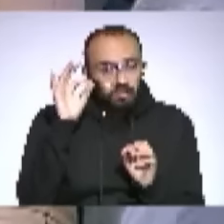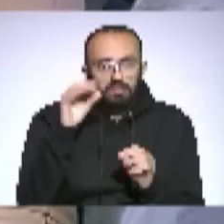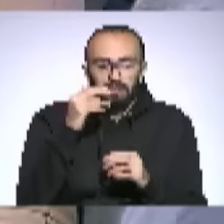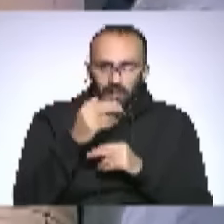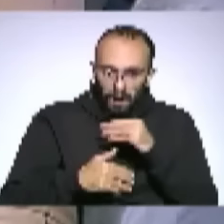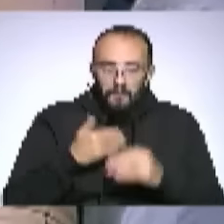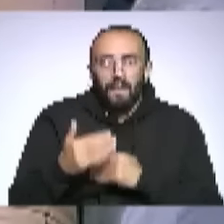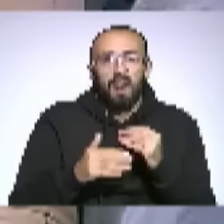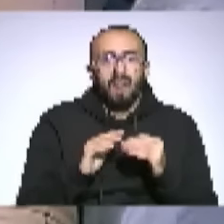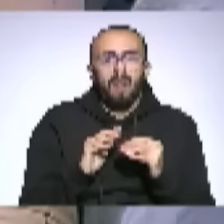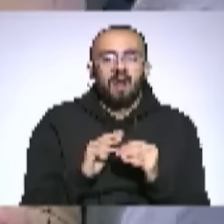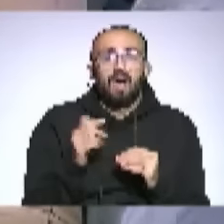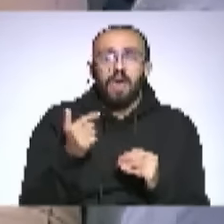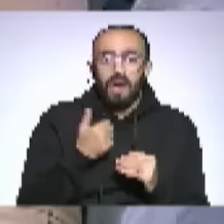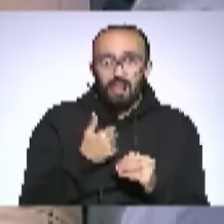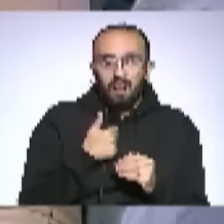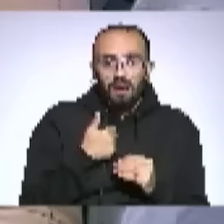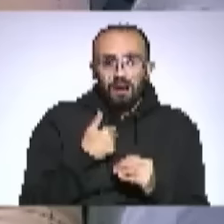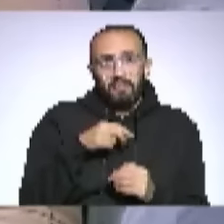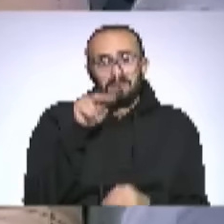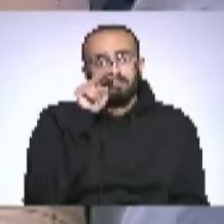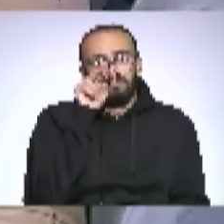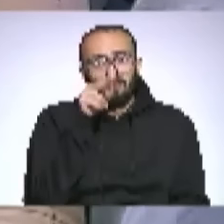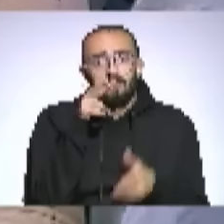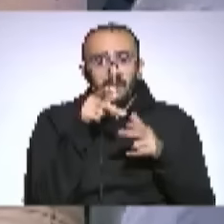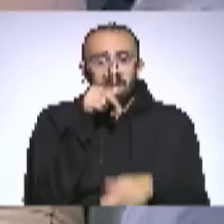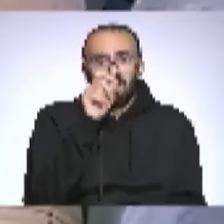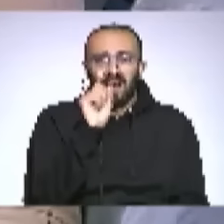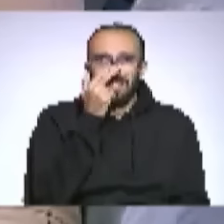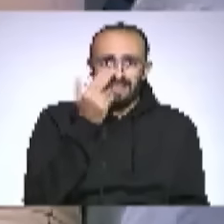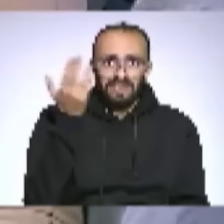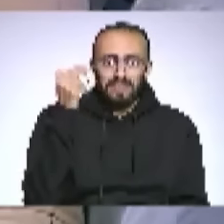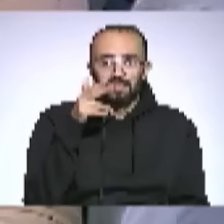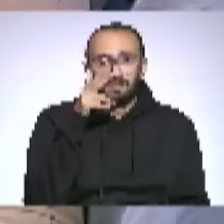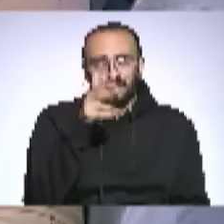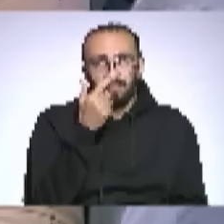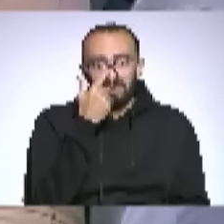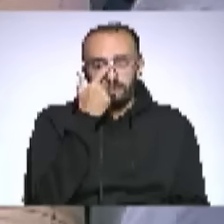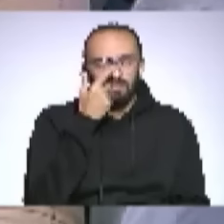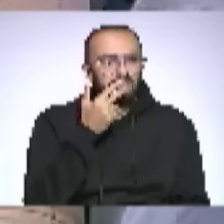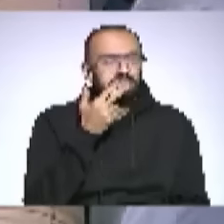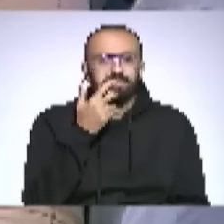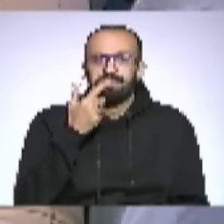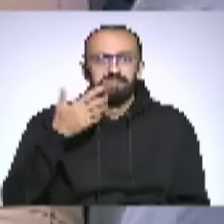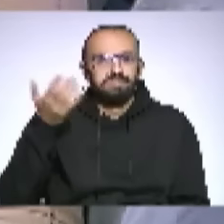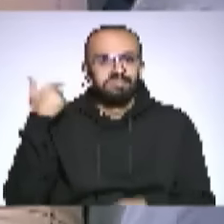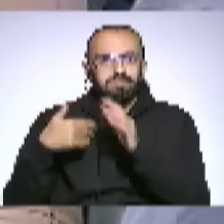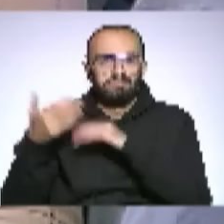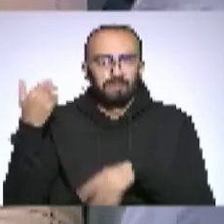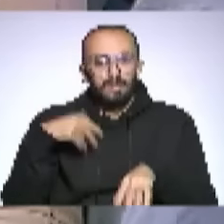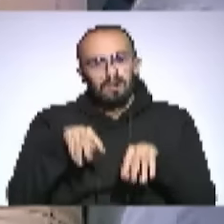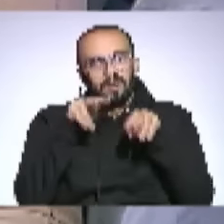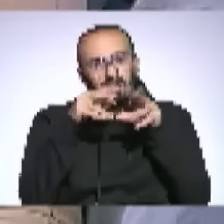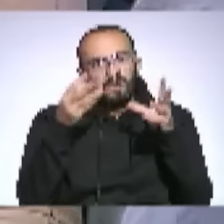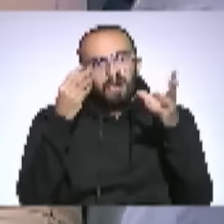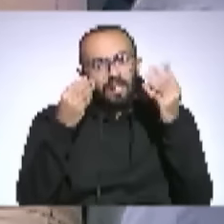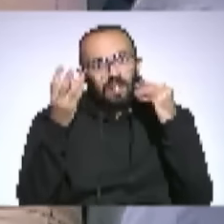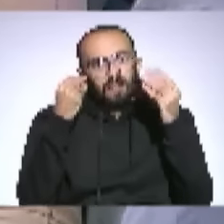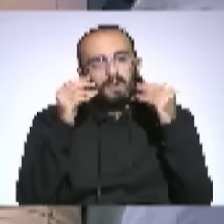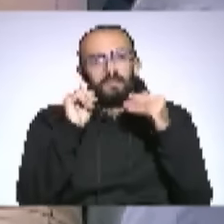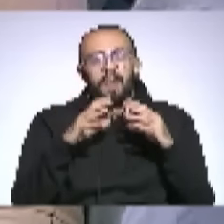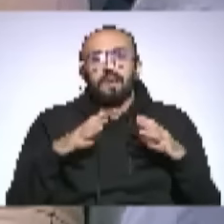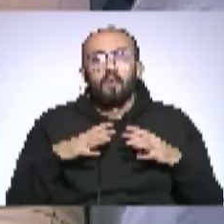وانا من متابعي ال البرنامج السابق اللي كنا بنقدمه من سنين كتير وتعلمت كتير من سيدنا وازاي اخلي بيتي